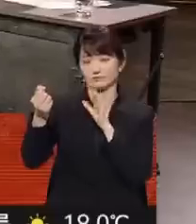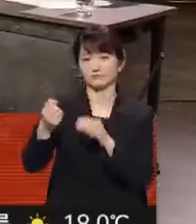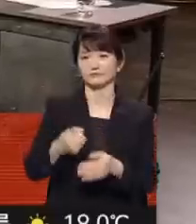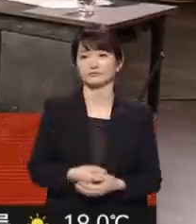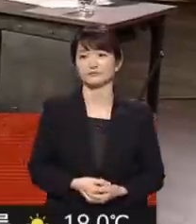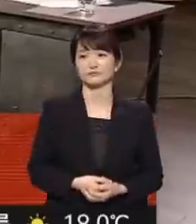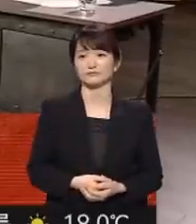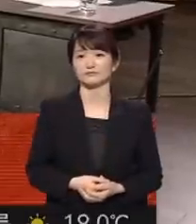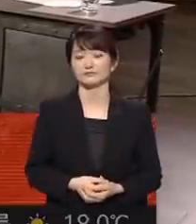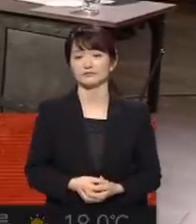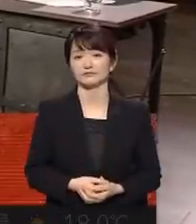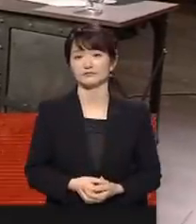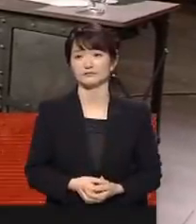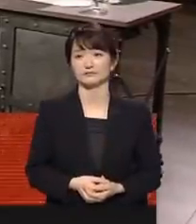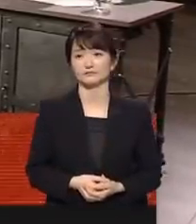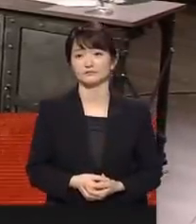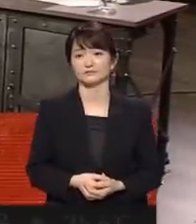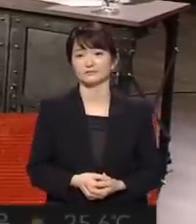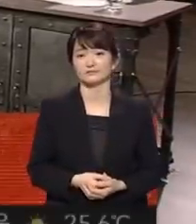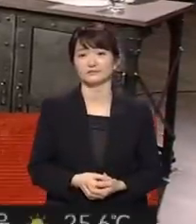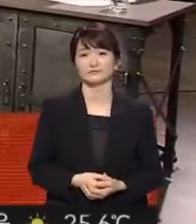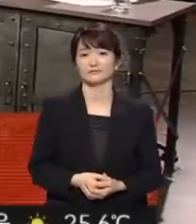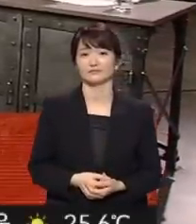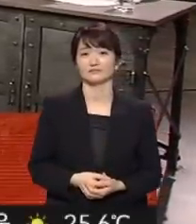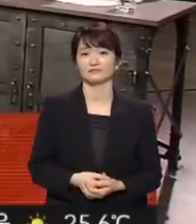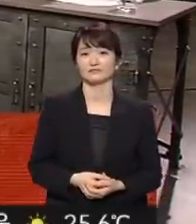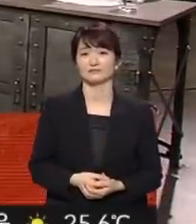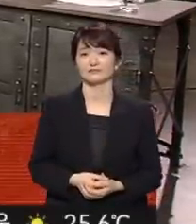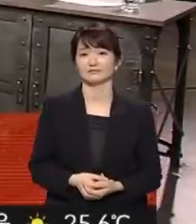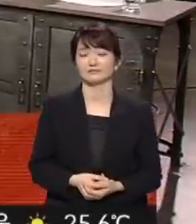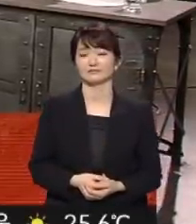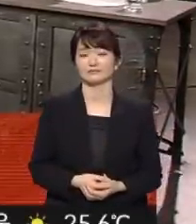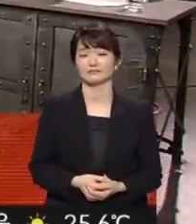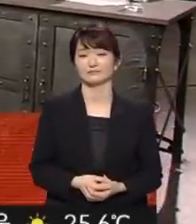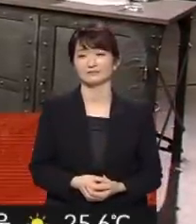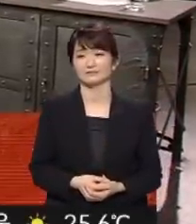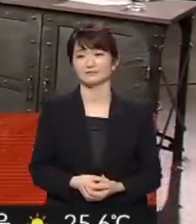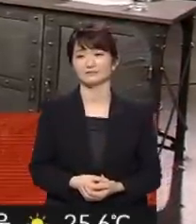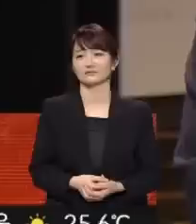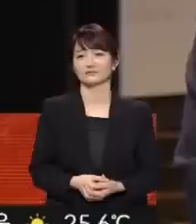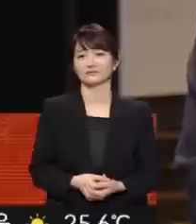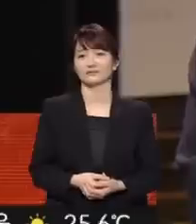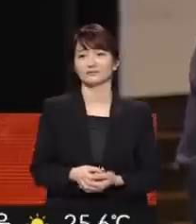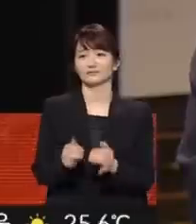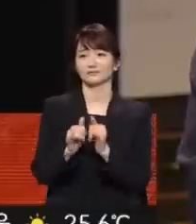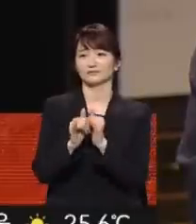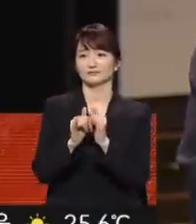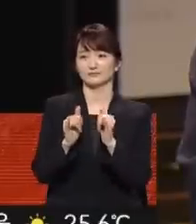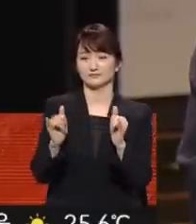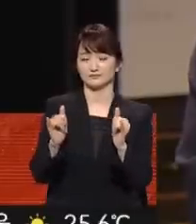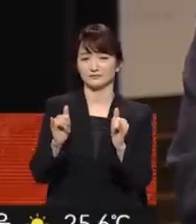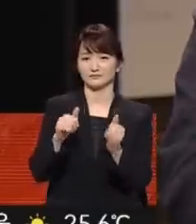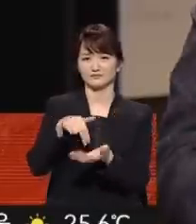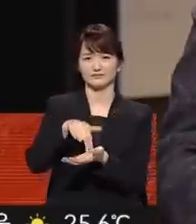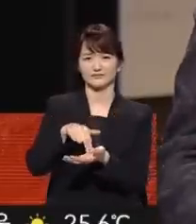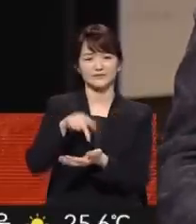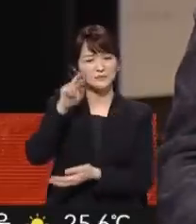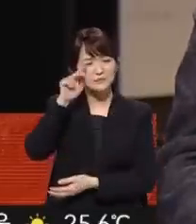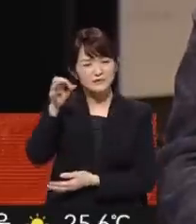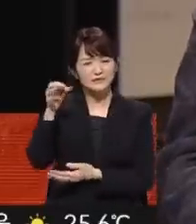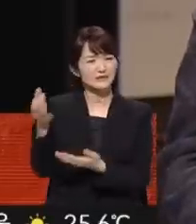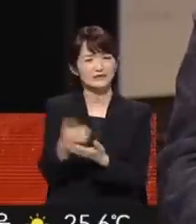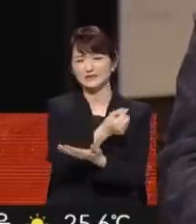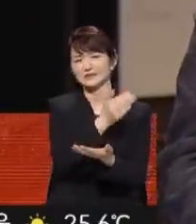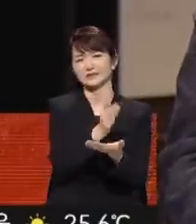자, 이 기자, 우리 가족 여러분들 진짜 엄청나게 많은 말씀 주고 계세요. 네, 일단 사랑해님, 인간적으로 비상금은 손대지 말자라고